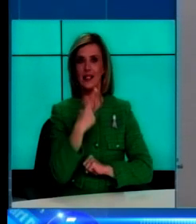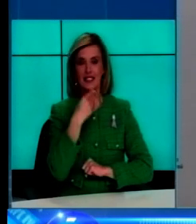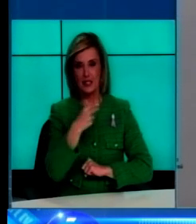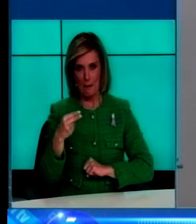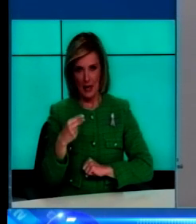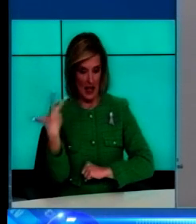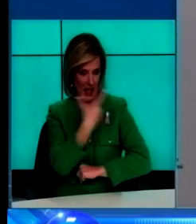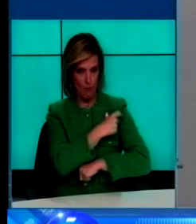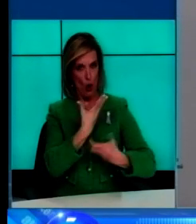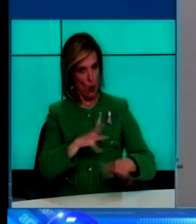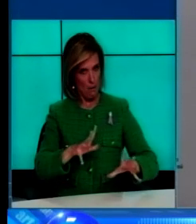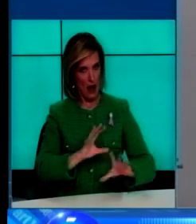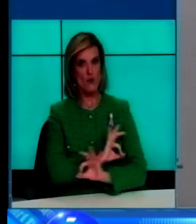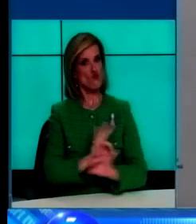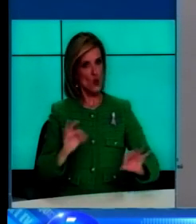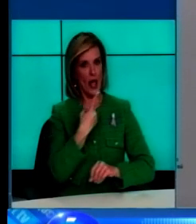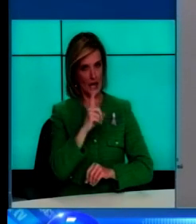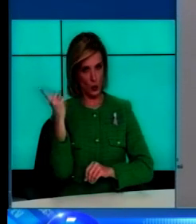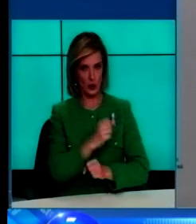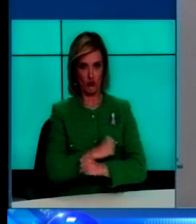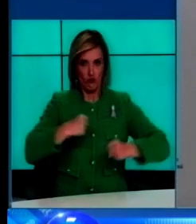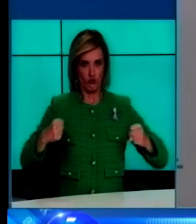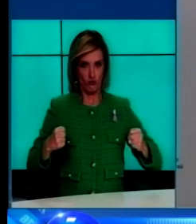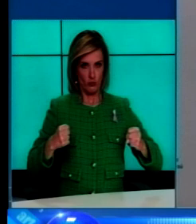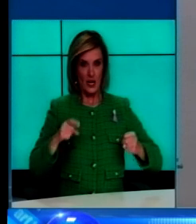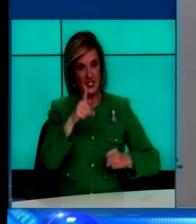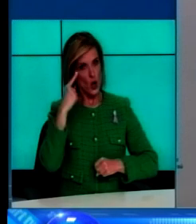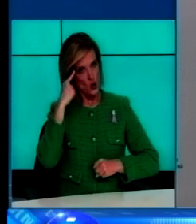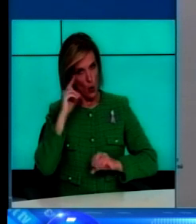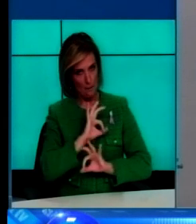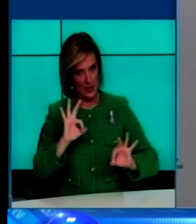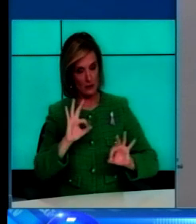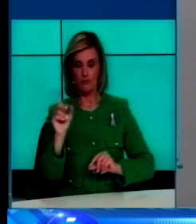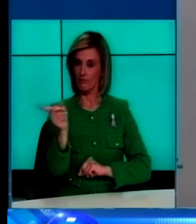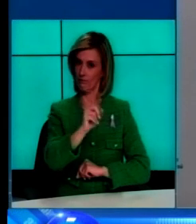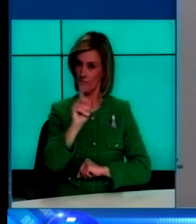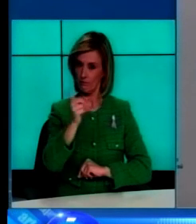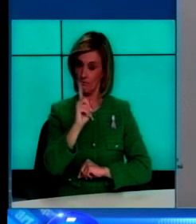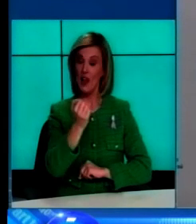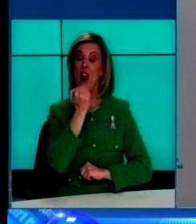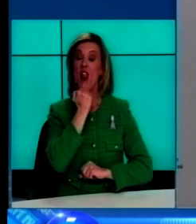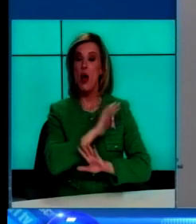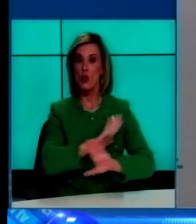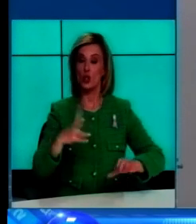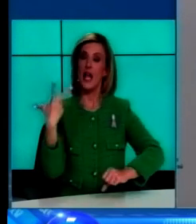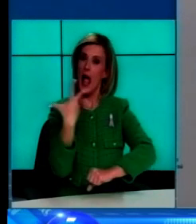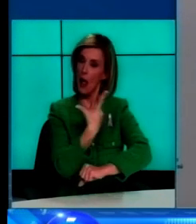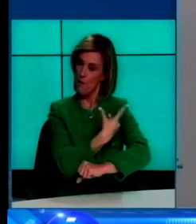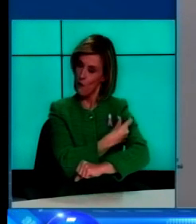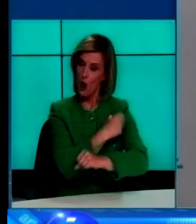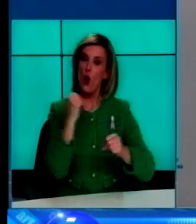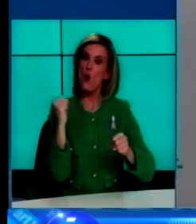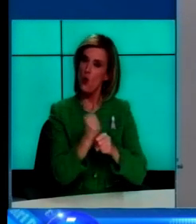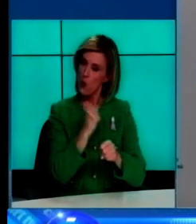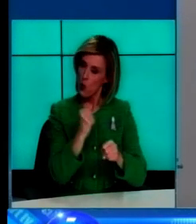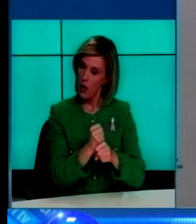αποτελεσματικό. Και οδηγεί δυστυχώς αρκετούς συμπολίτες μας στη λανθασμένη αντίληψη πως τα εμβόλια δεν δουλεύουν και